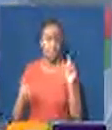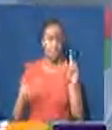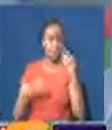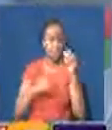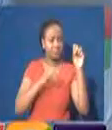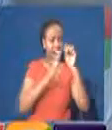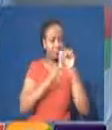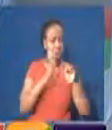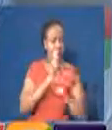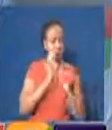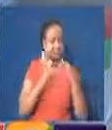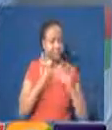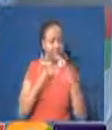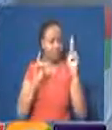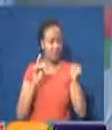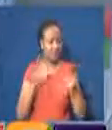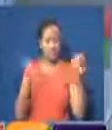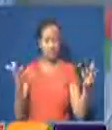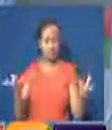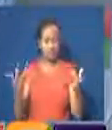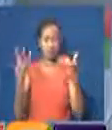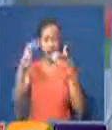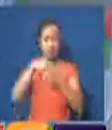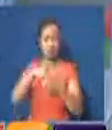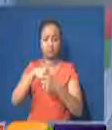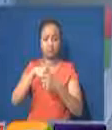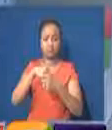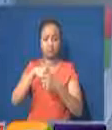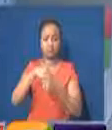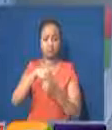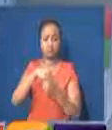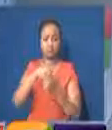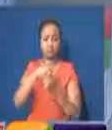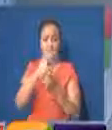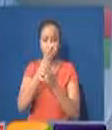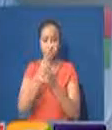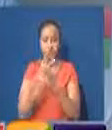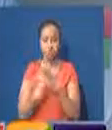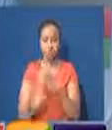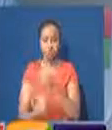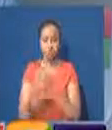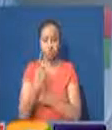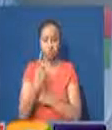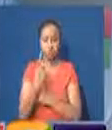lingine, making sure that the critical competencies that the learners are